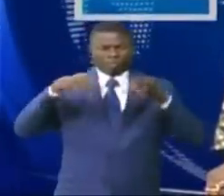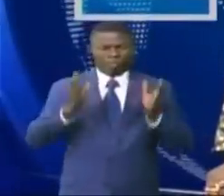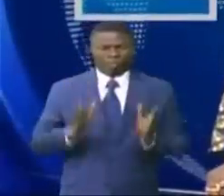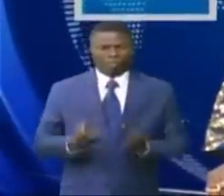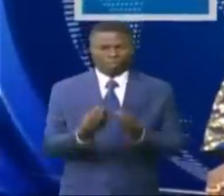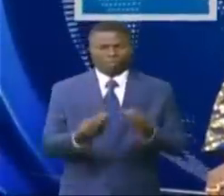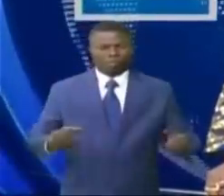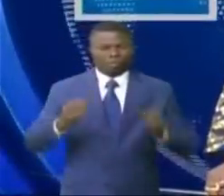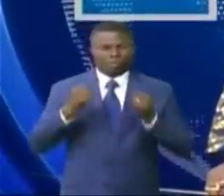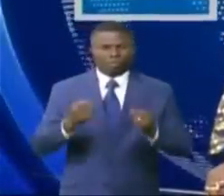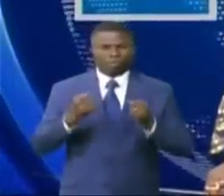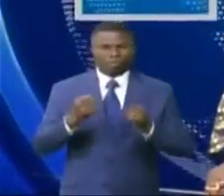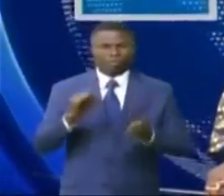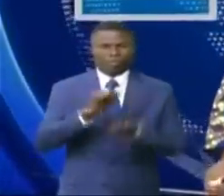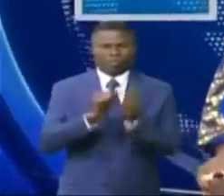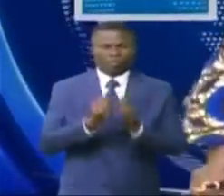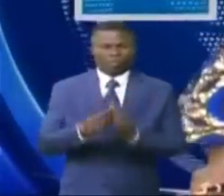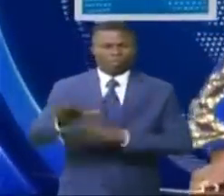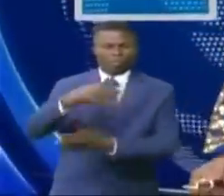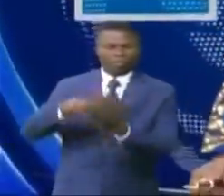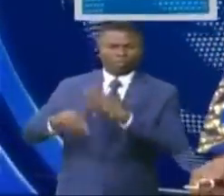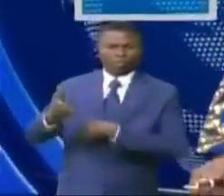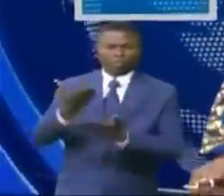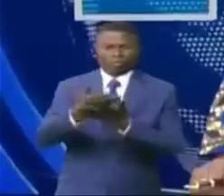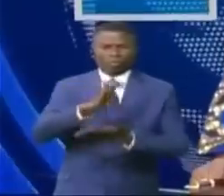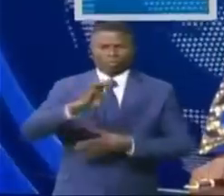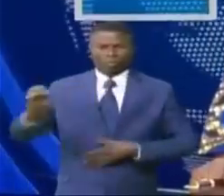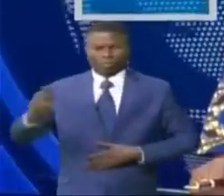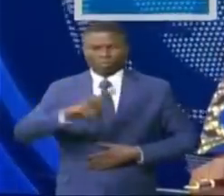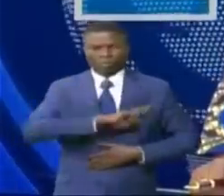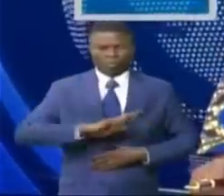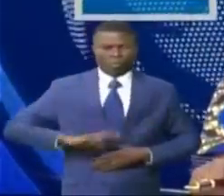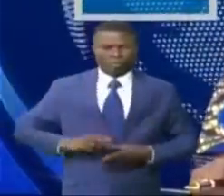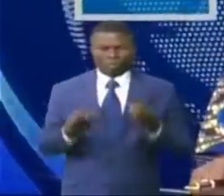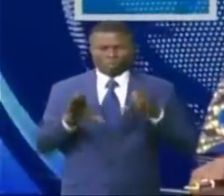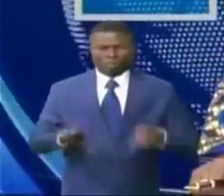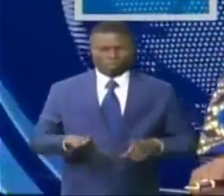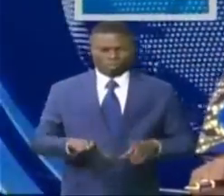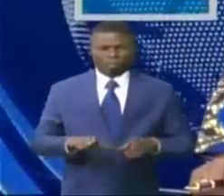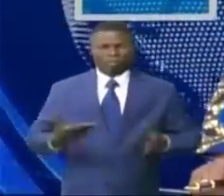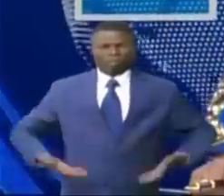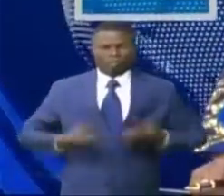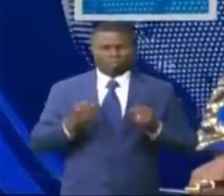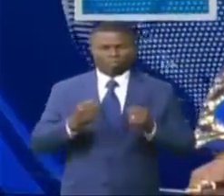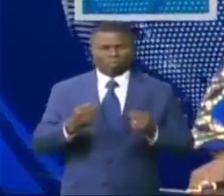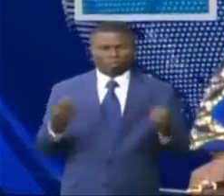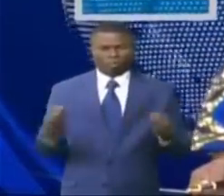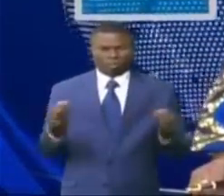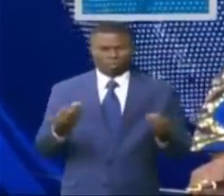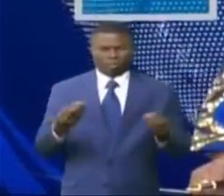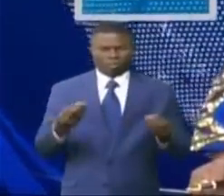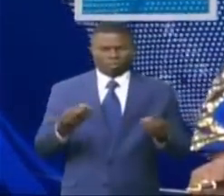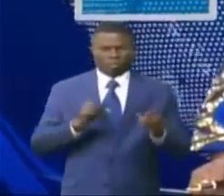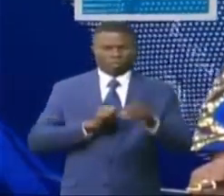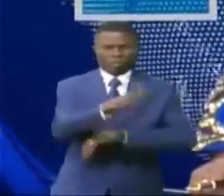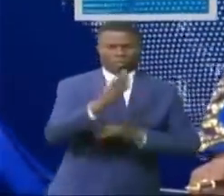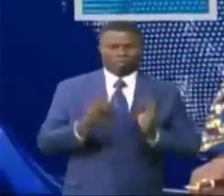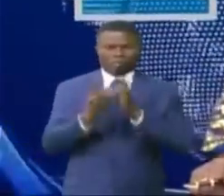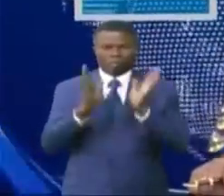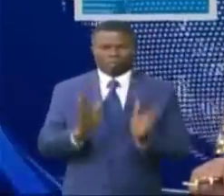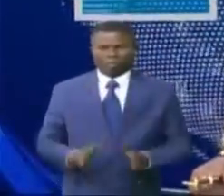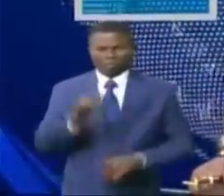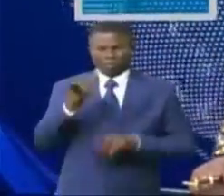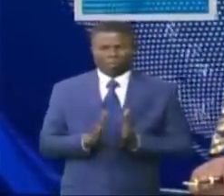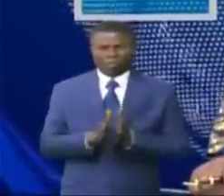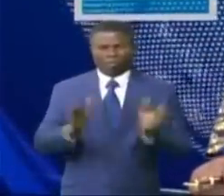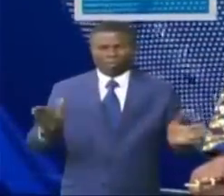solution durable aux problèmes d'insécurité dans la partie est de la RDC sont salués à juste titre par l'envoyé spécial du secrétaire